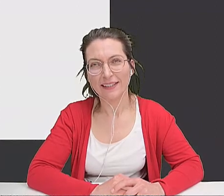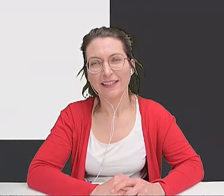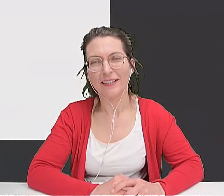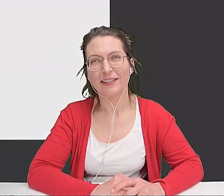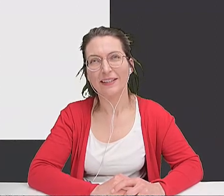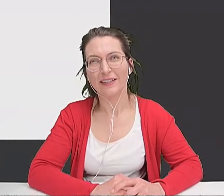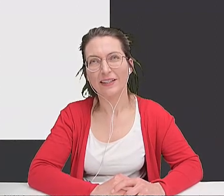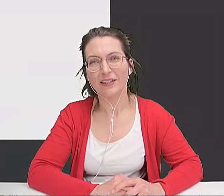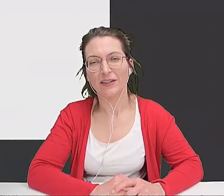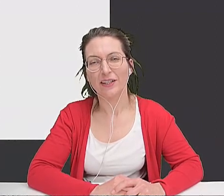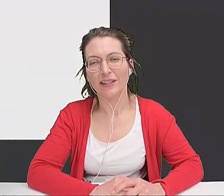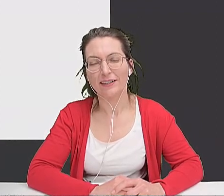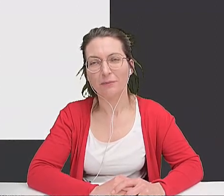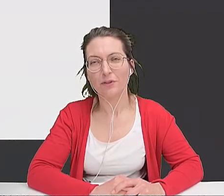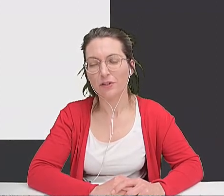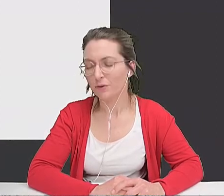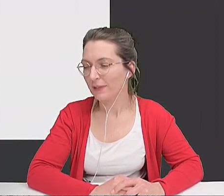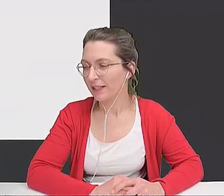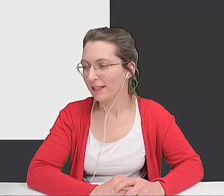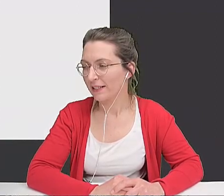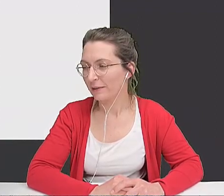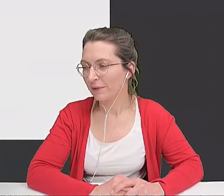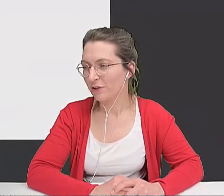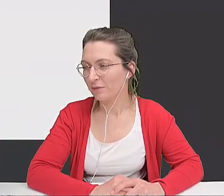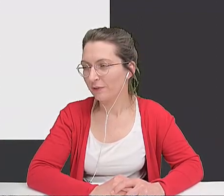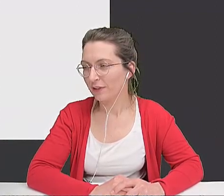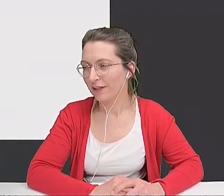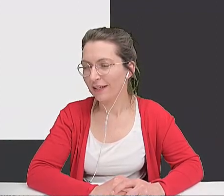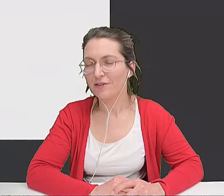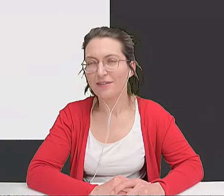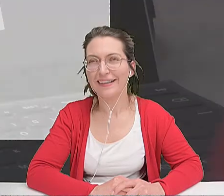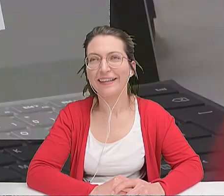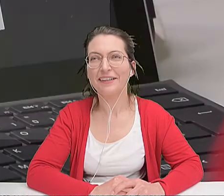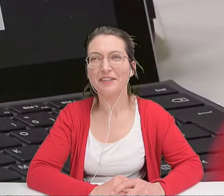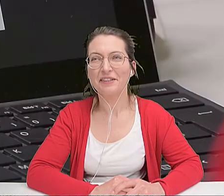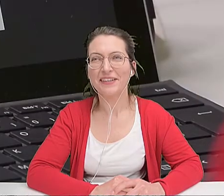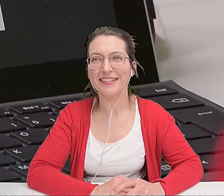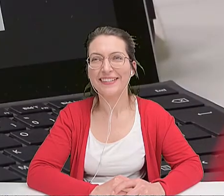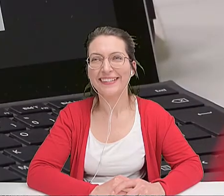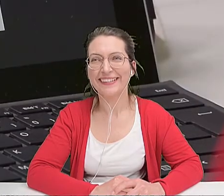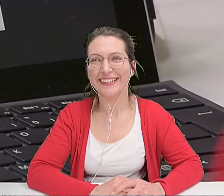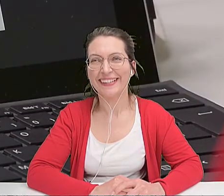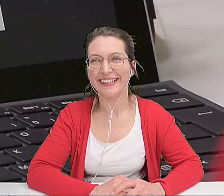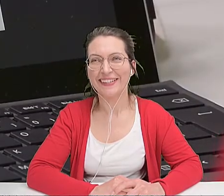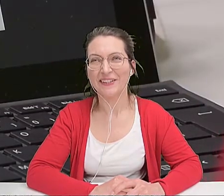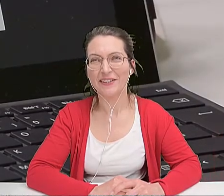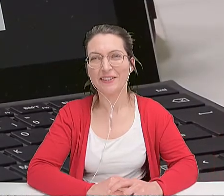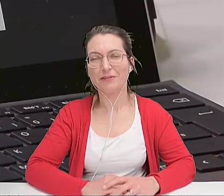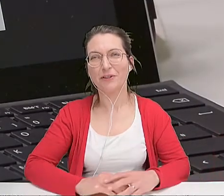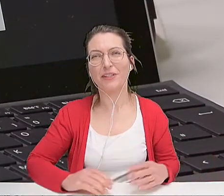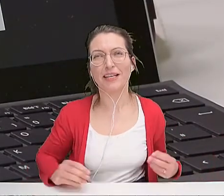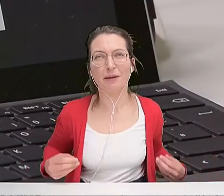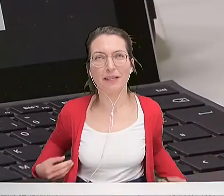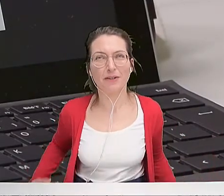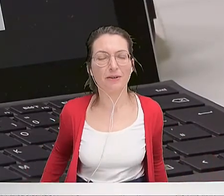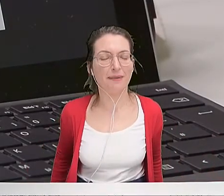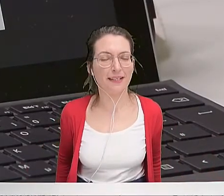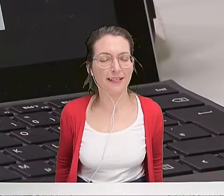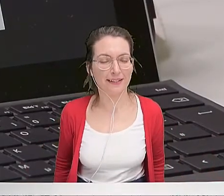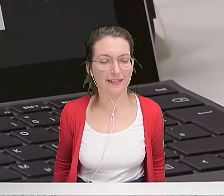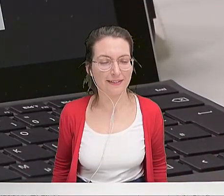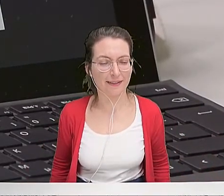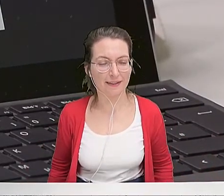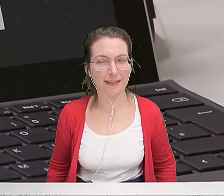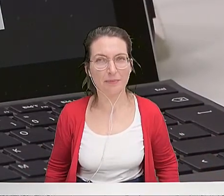mal übernehmen? Genau. Dann müsstest du mal dein Bildschirm wieder entteilen quasi. Okay. Genau, dann sehen wir euch einmal